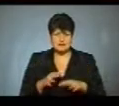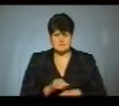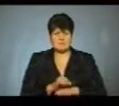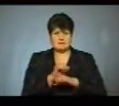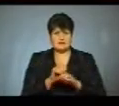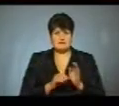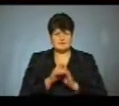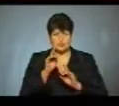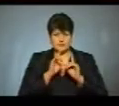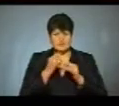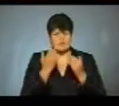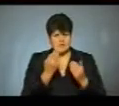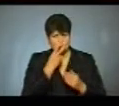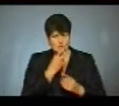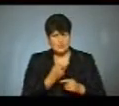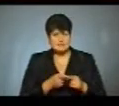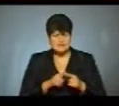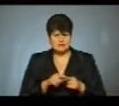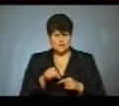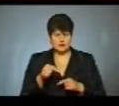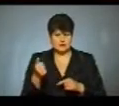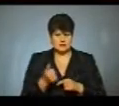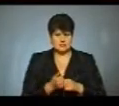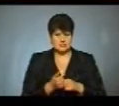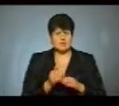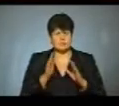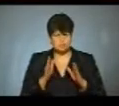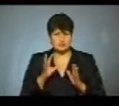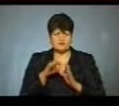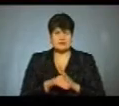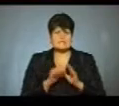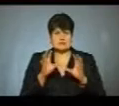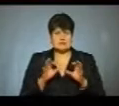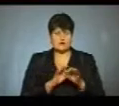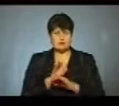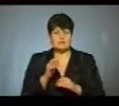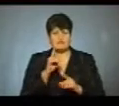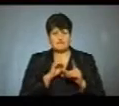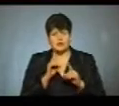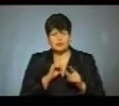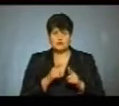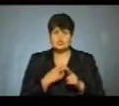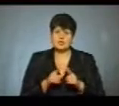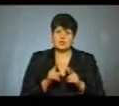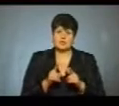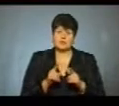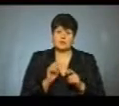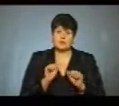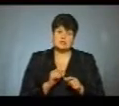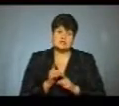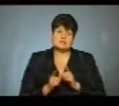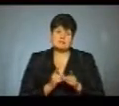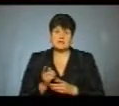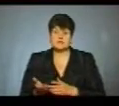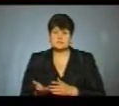Верховною Радою. На ваш погляд, чи цього тижня все-таки буде внесений цей законопроект до Ради, чи буде він, можливо, ще змінений якимось